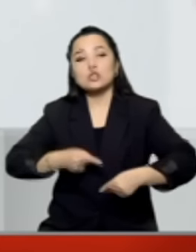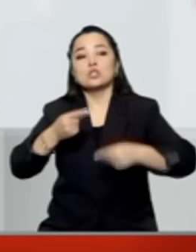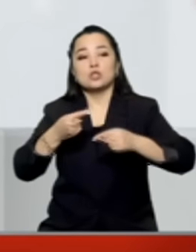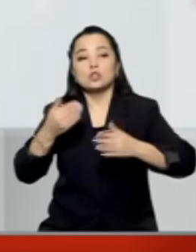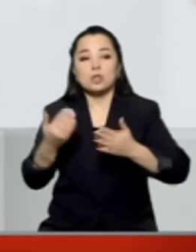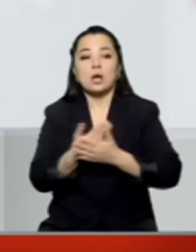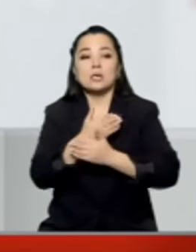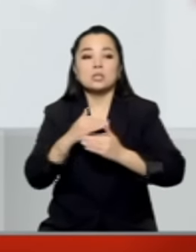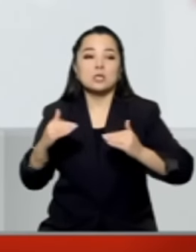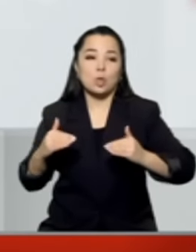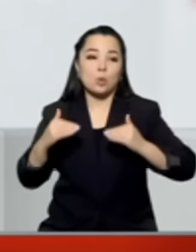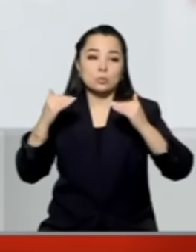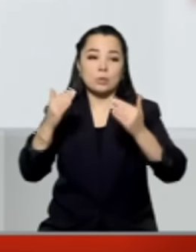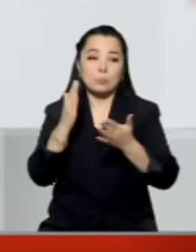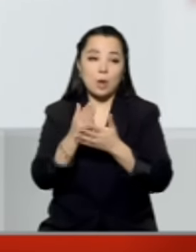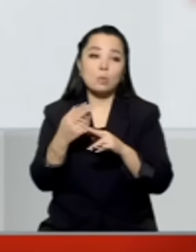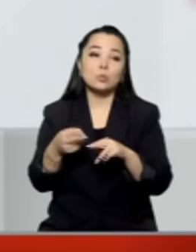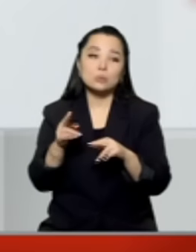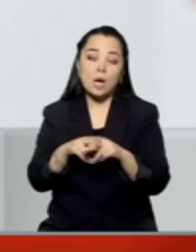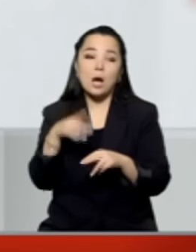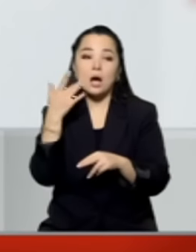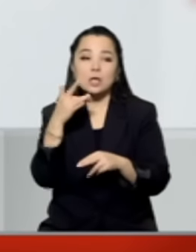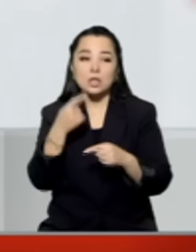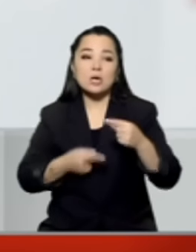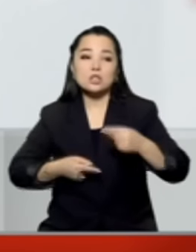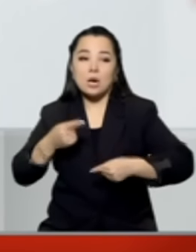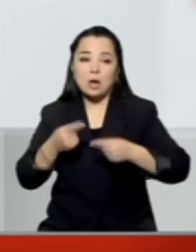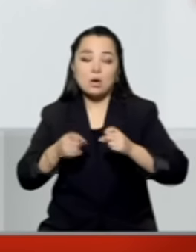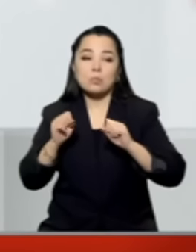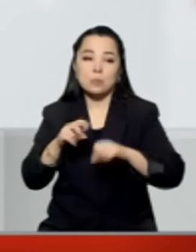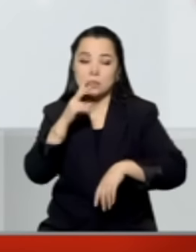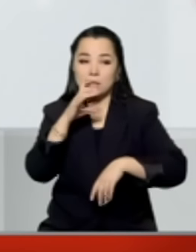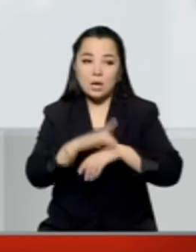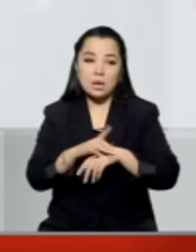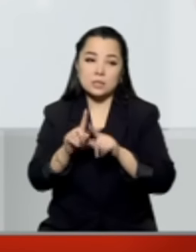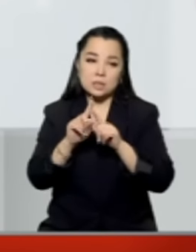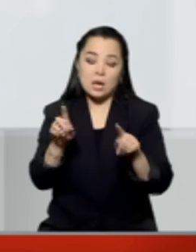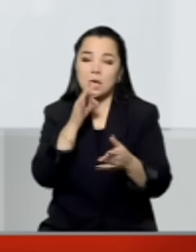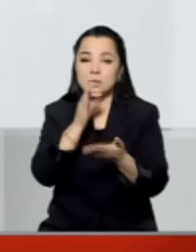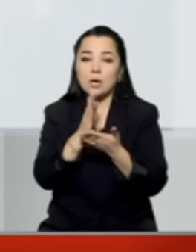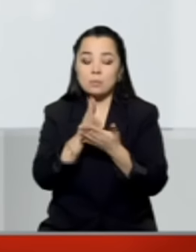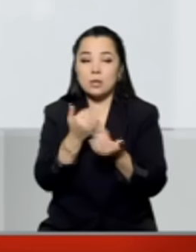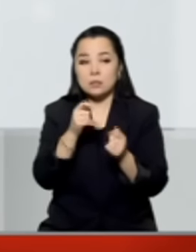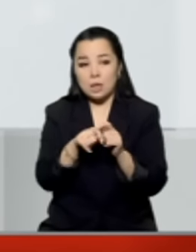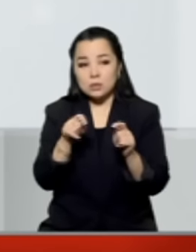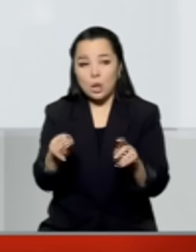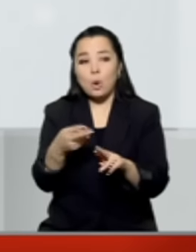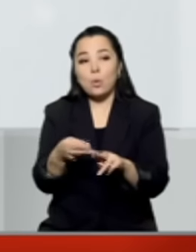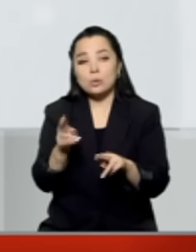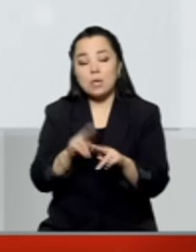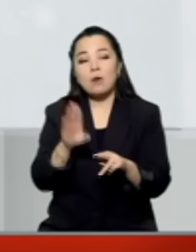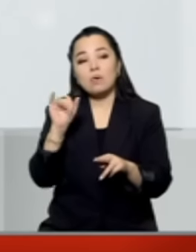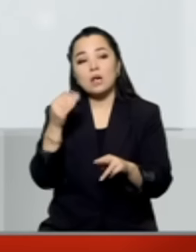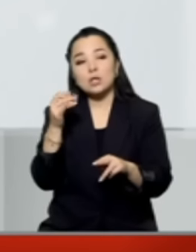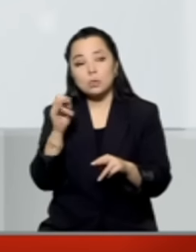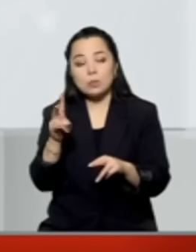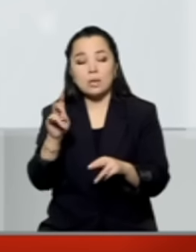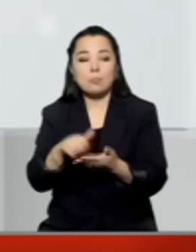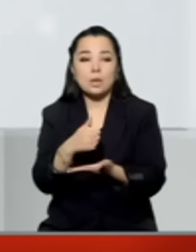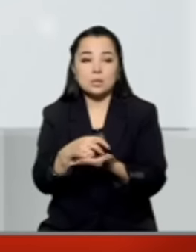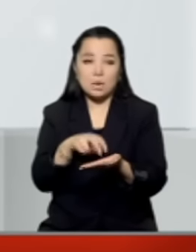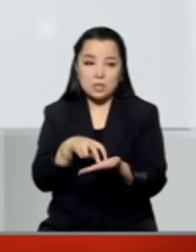деңгейге шыққанын көрсетеді. Және де бұл ақштың жанжалға килігуінің өзгеше көрінісі. Тағы бір айқын жайт сол, Вашингтондағы биліктен